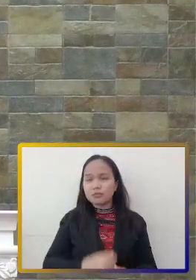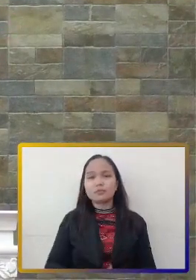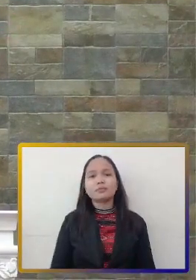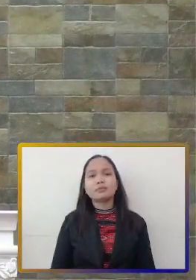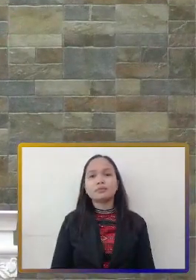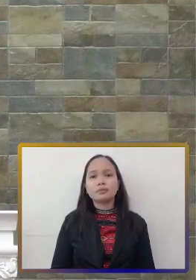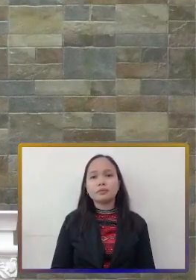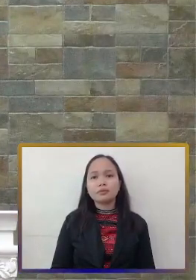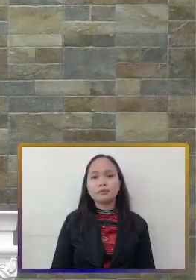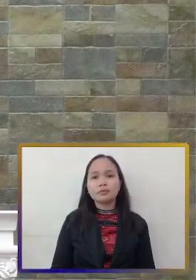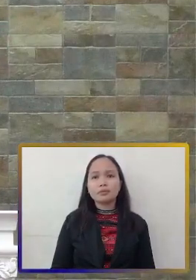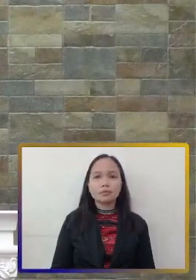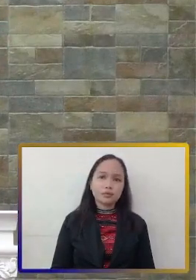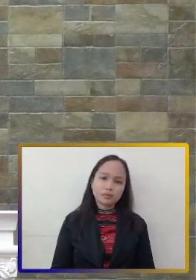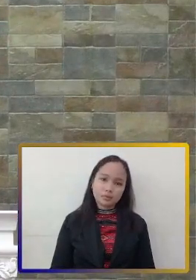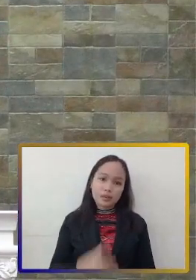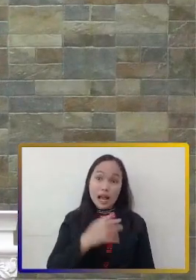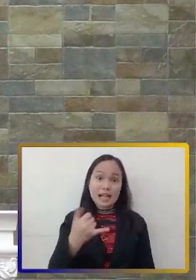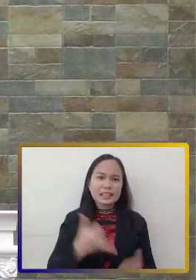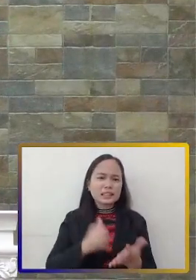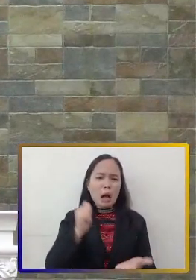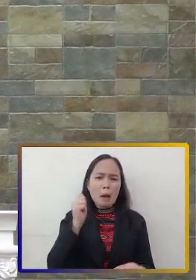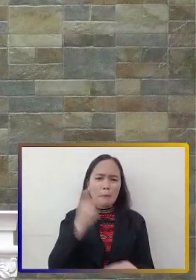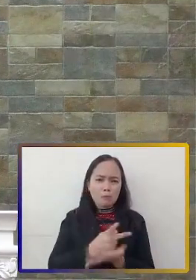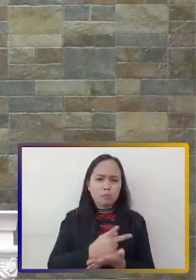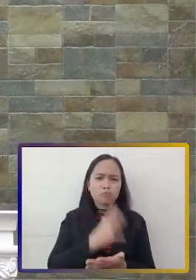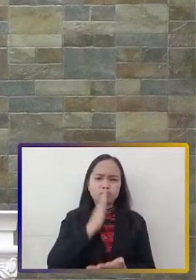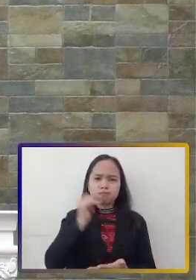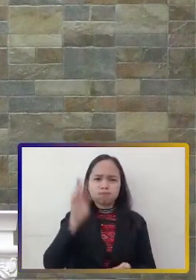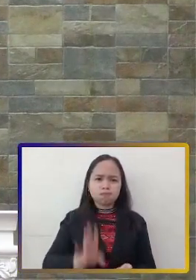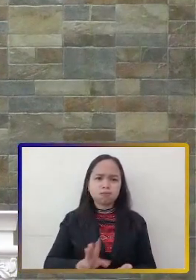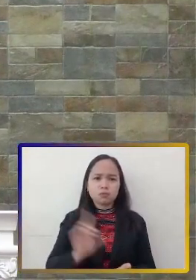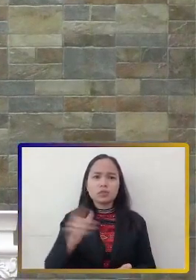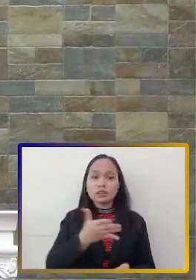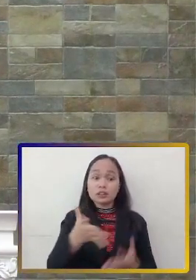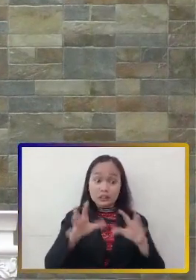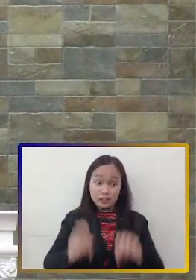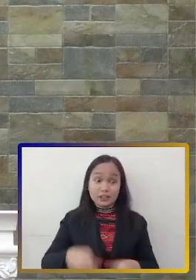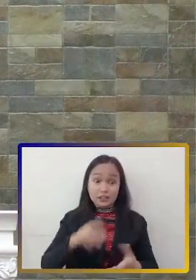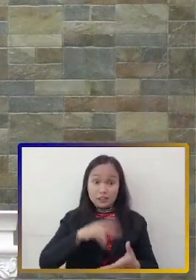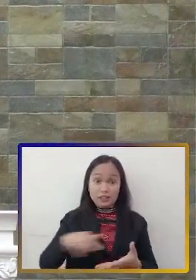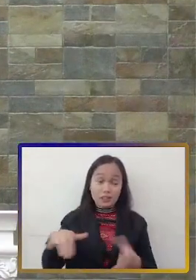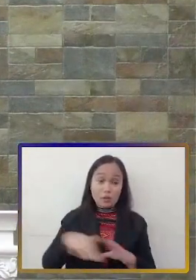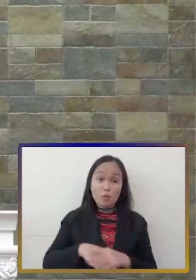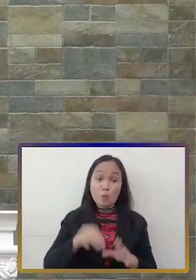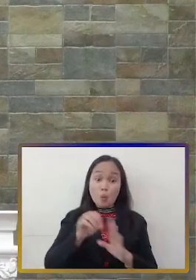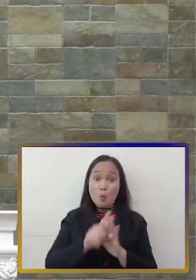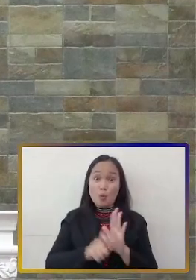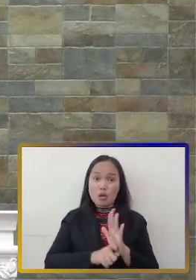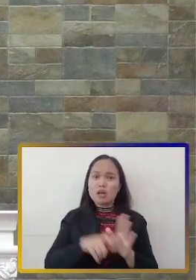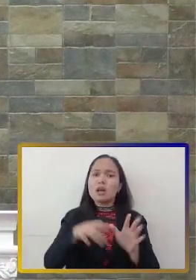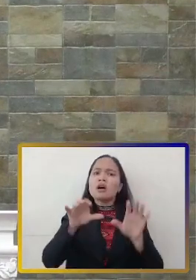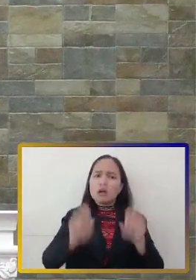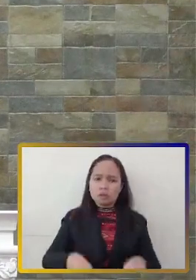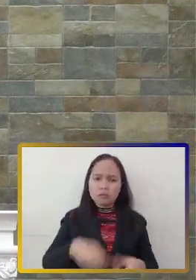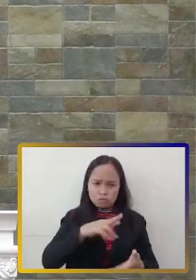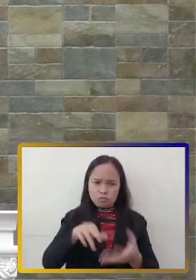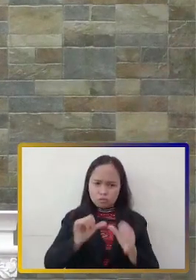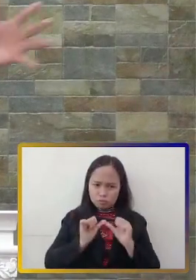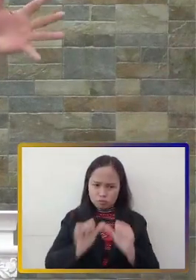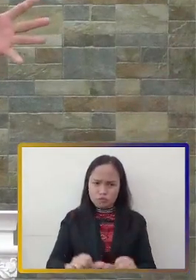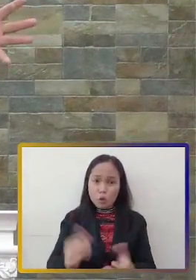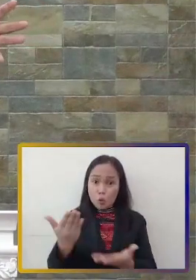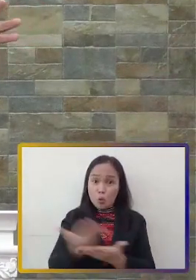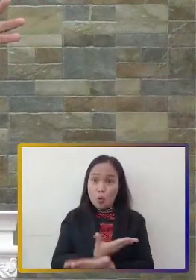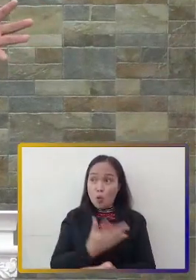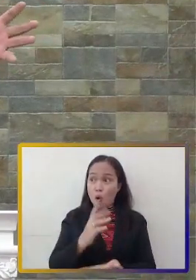It has been approved by God. What you can read in the Old Testament, you can still read in the New Testament. In other words, wala